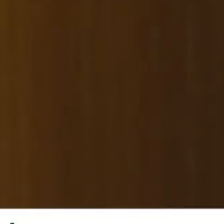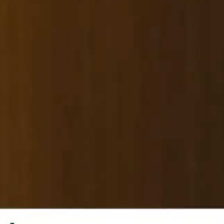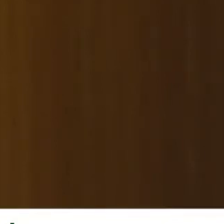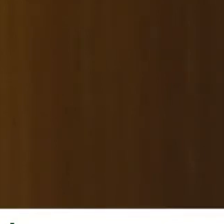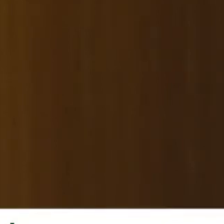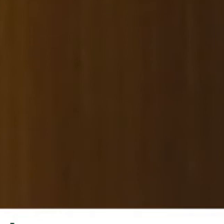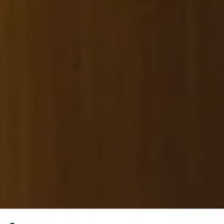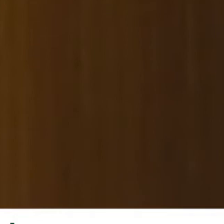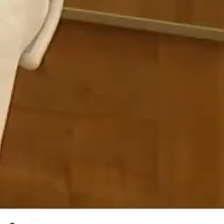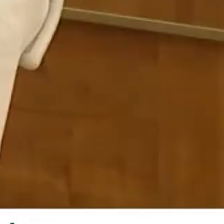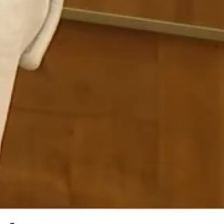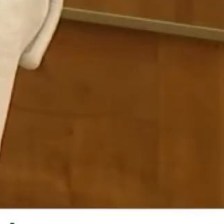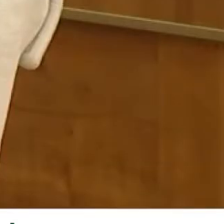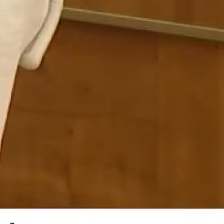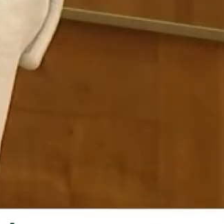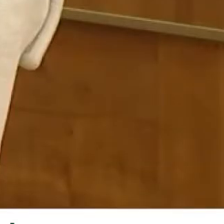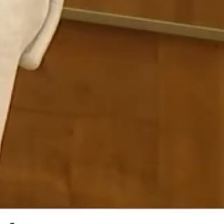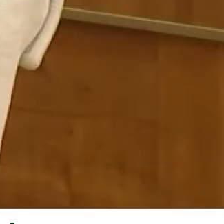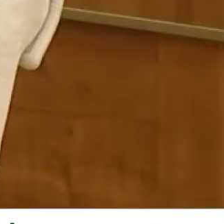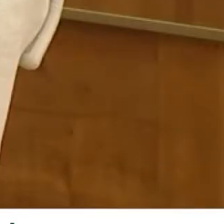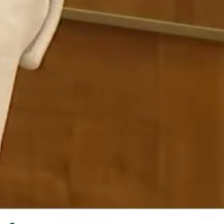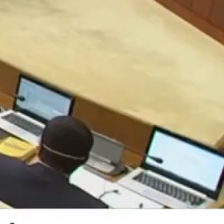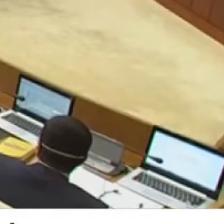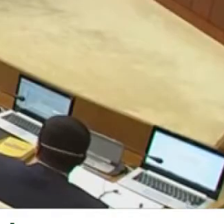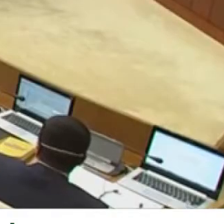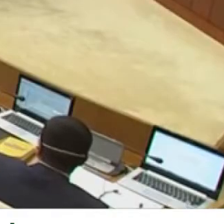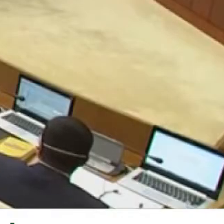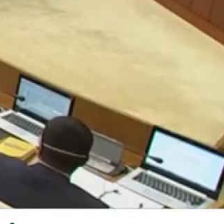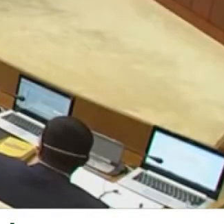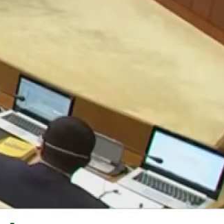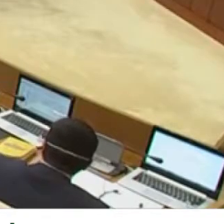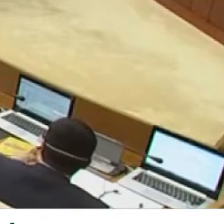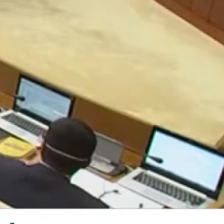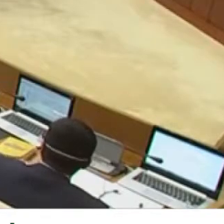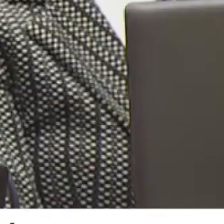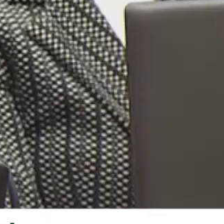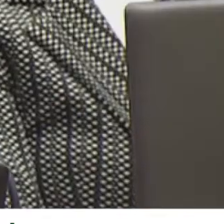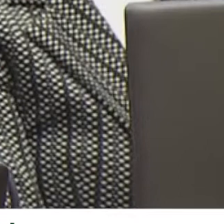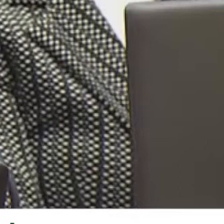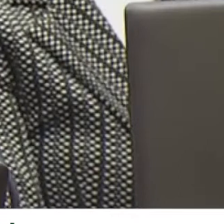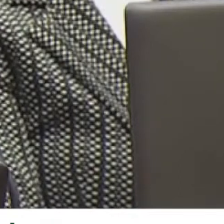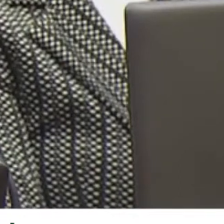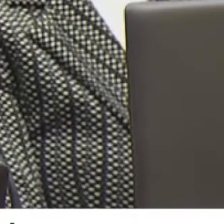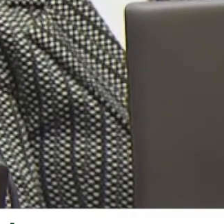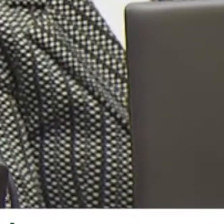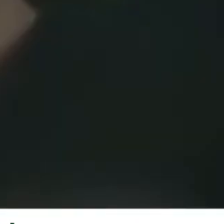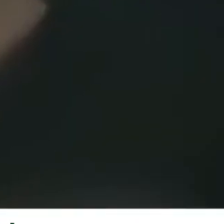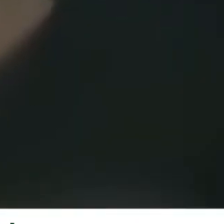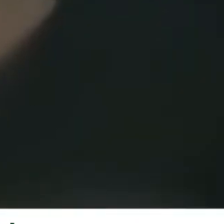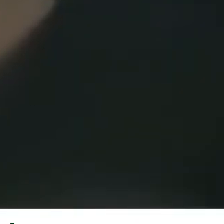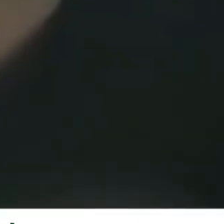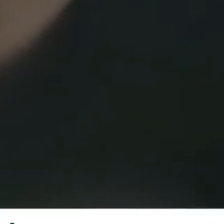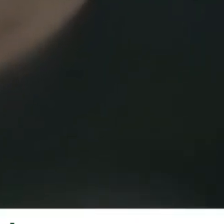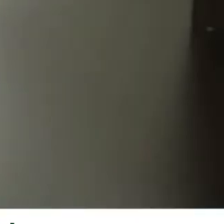бірден қорытынды шығаруға болады. Сондай-ақ мәжілісте отбасындағы зорлық-зомбылыққа балалар куә болса, жазаны ауырлатуға жеттігі ұсынылды. Соңғы 5 айда